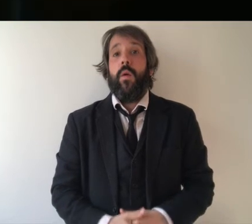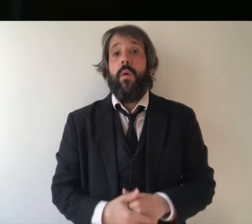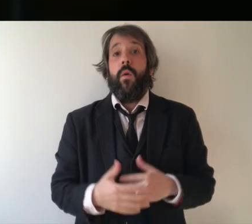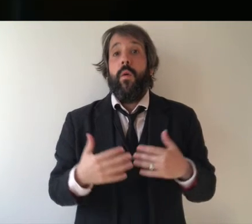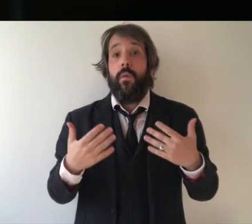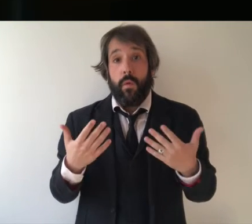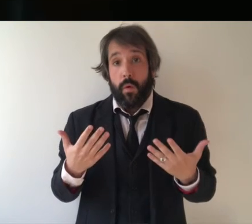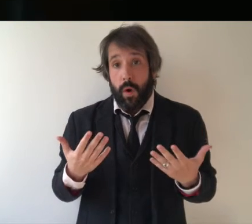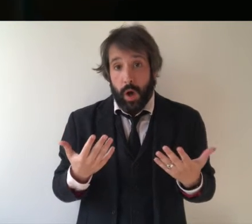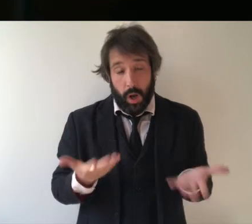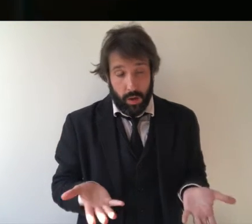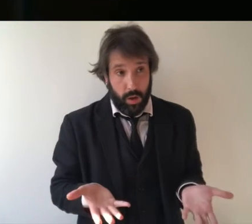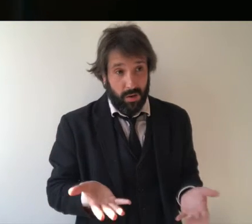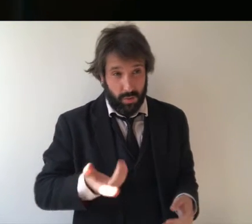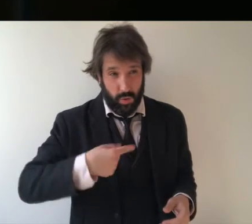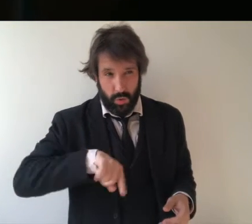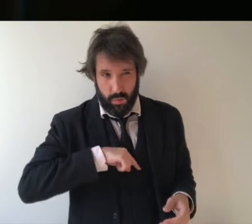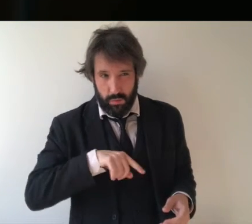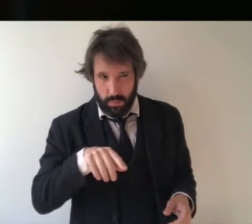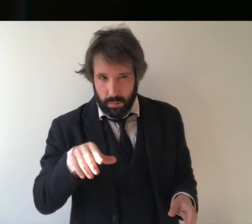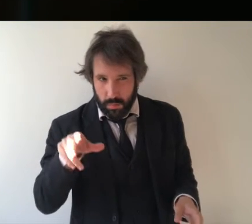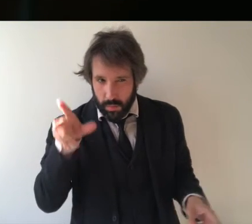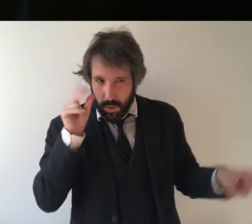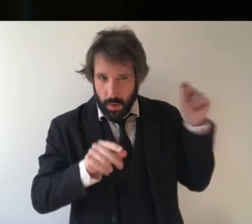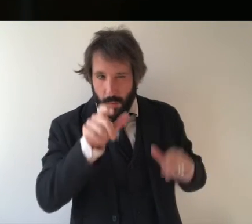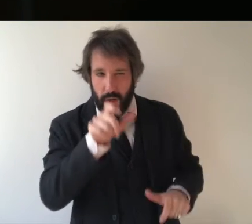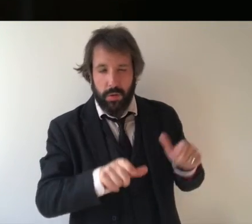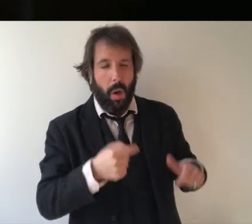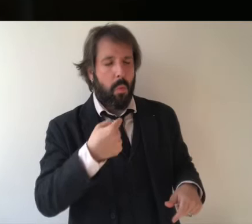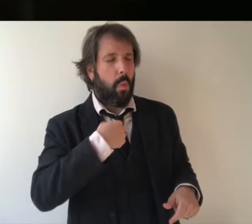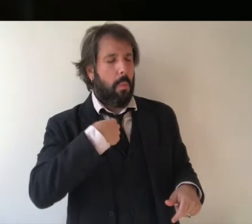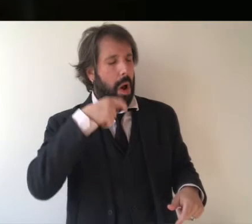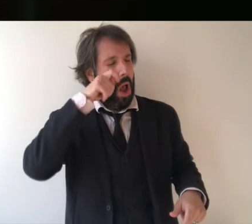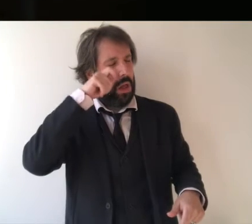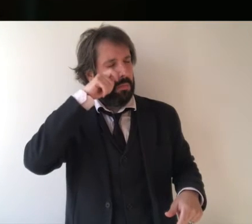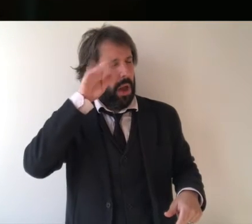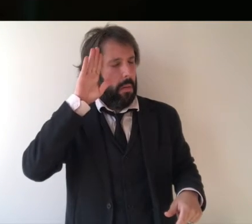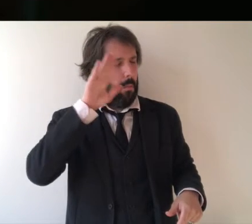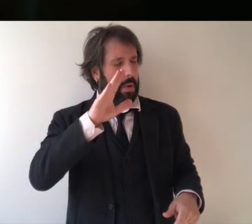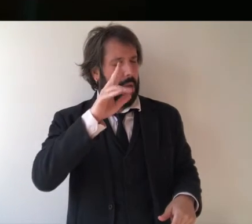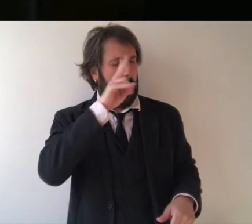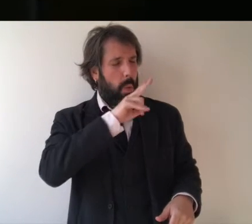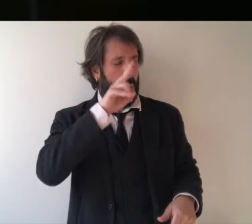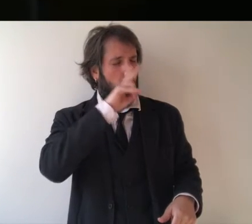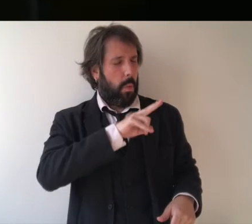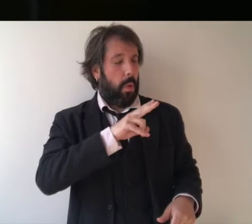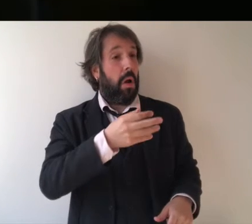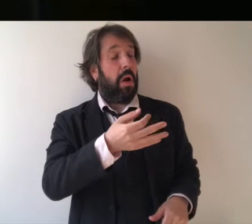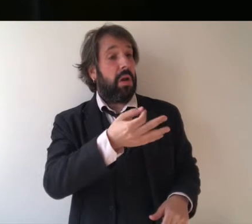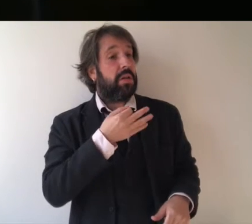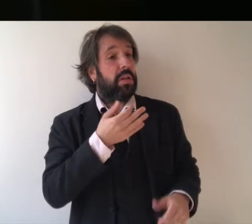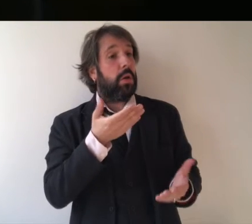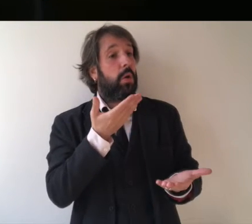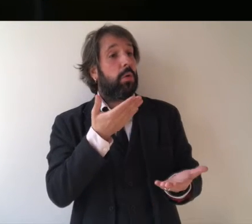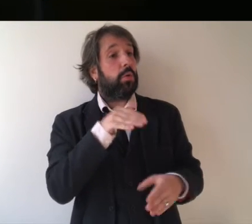Voilà, et nous entendons déjà les grincements de dents des ayatollahs de la rigolade qui trouveront quelque peu décalé